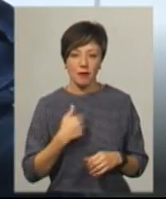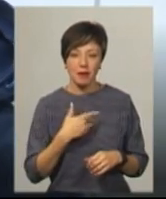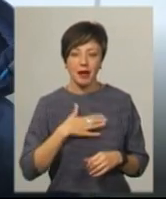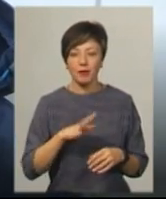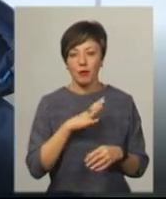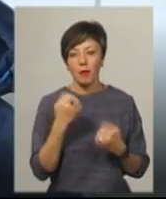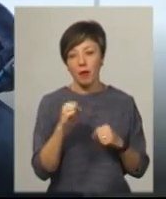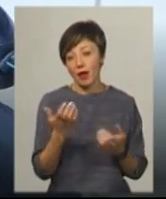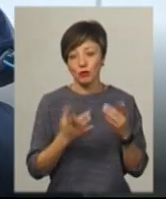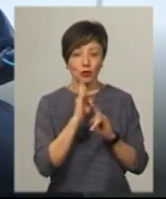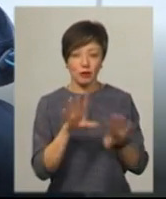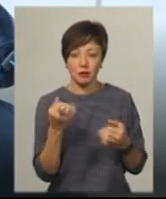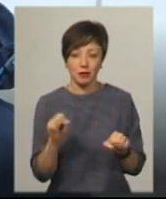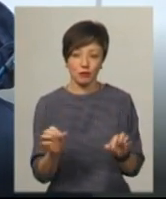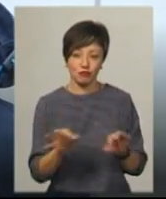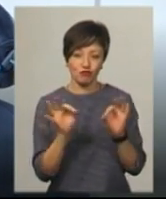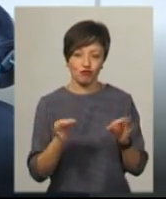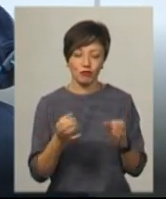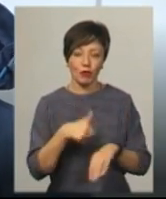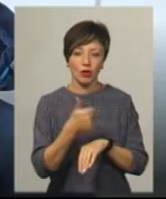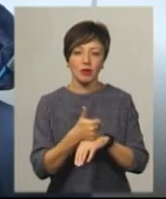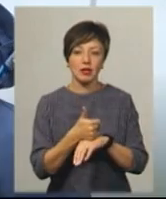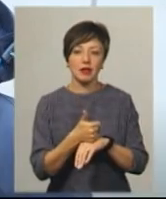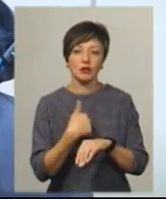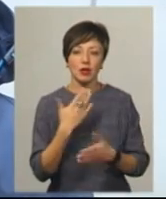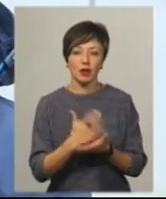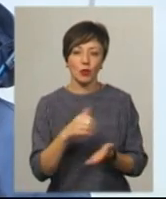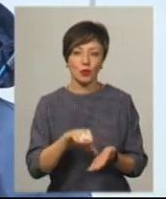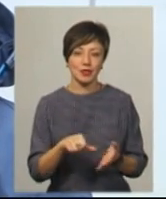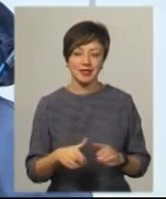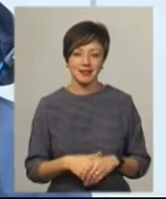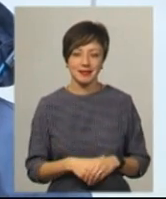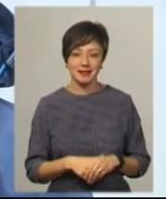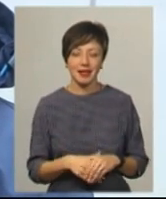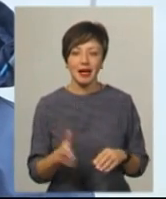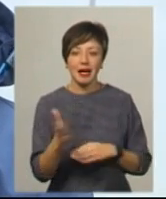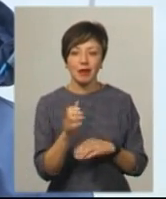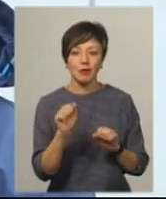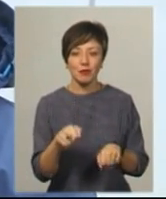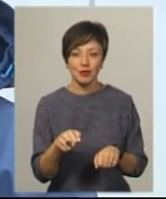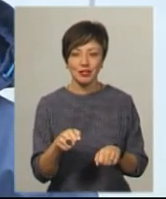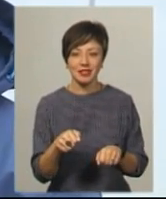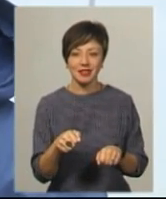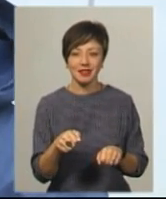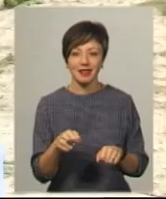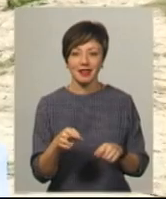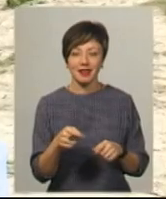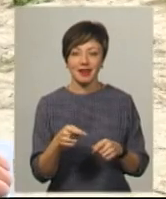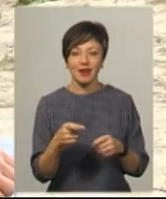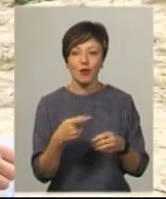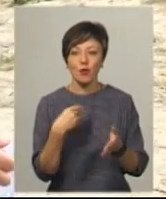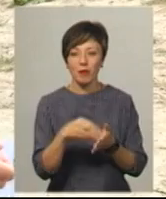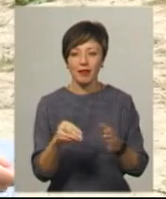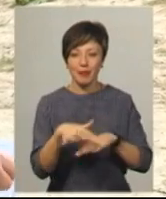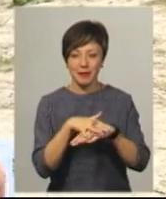буде перемога, якщо не буде, то головне, щоб йде участь, а так рибу можна і на базарі купити.